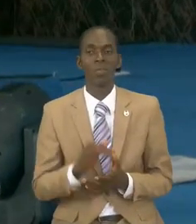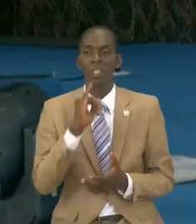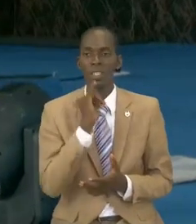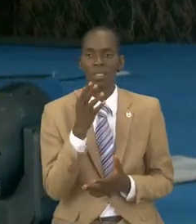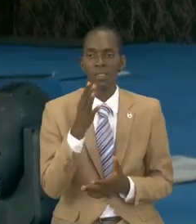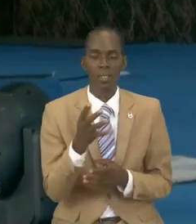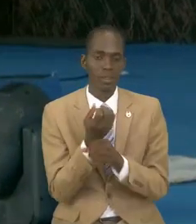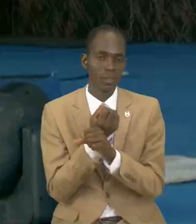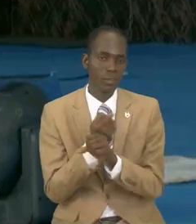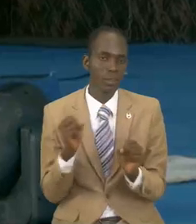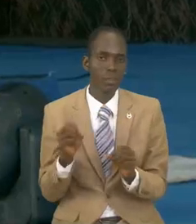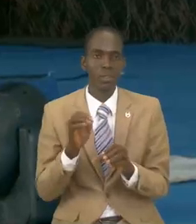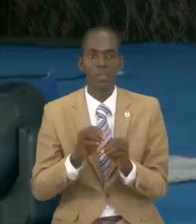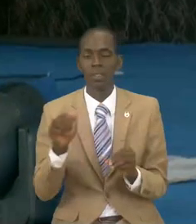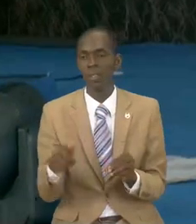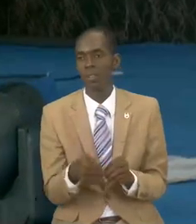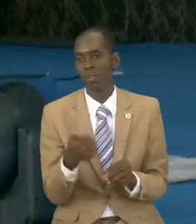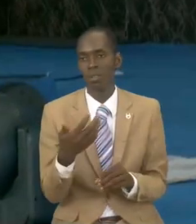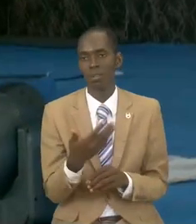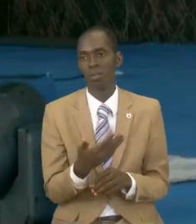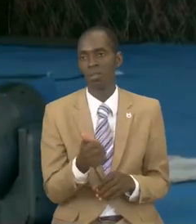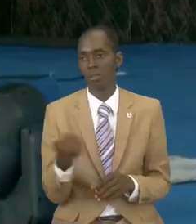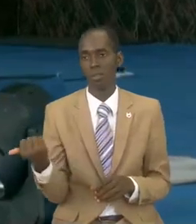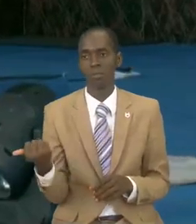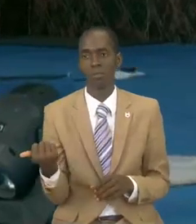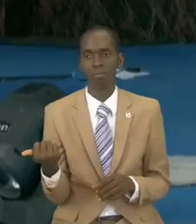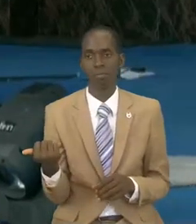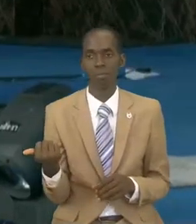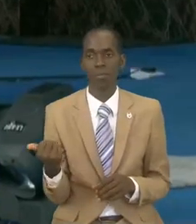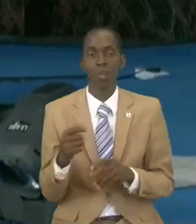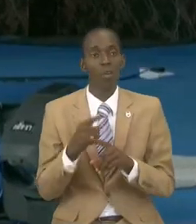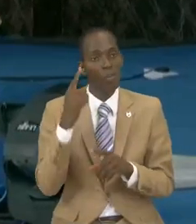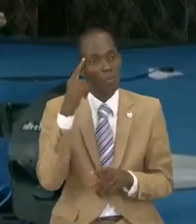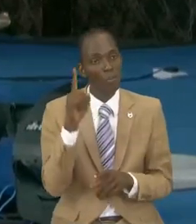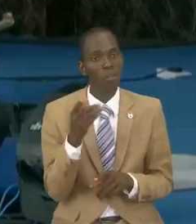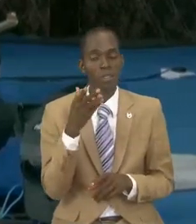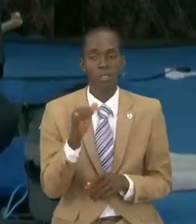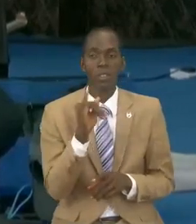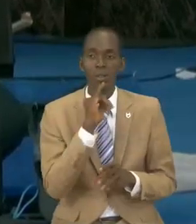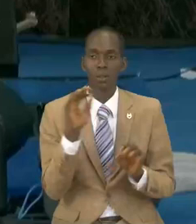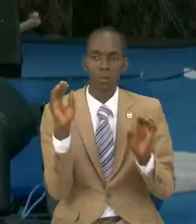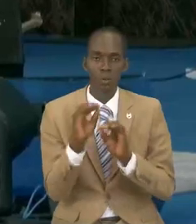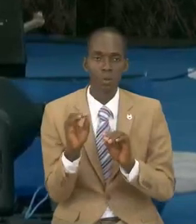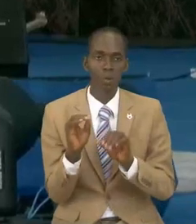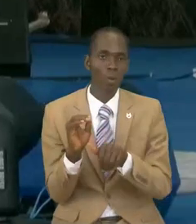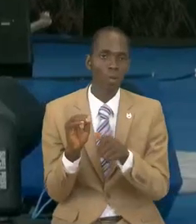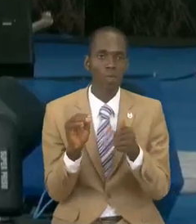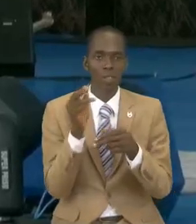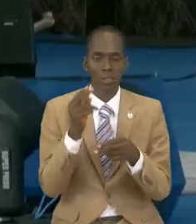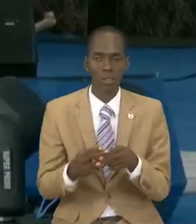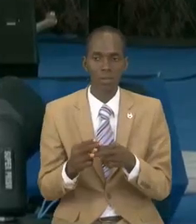Il n'y a de salut en aucun autre, car il n'y a sous le ciel aucun autre